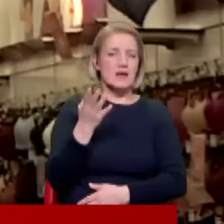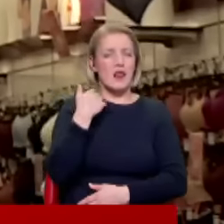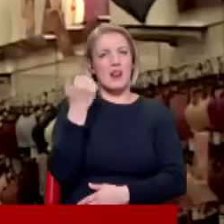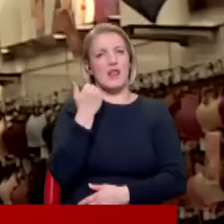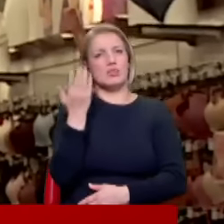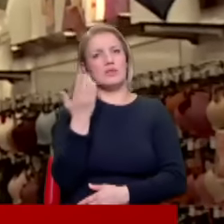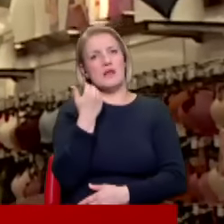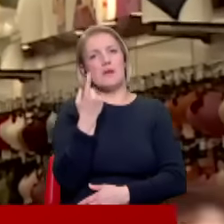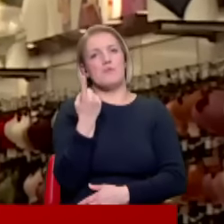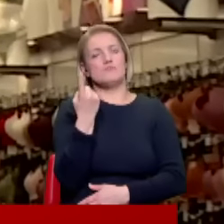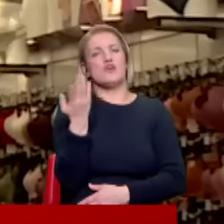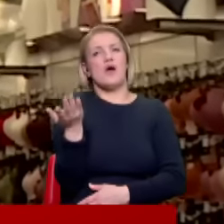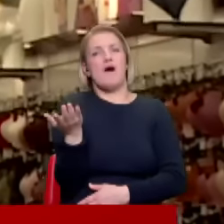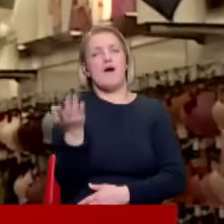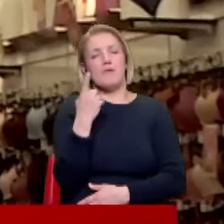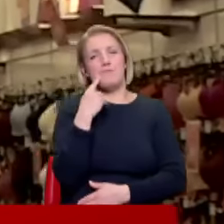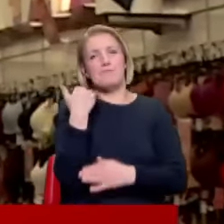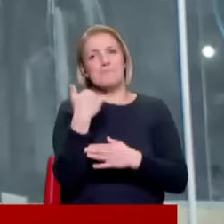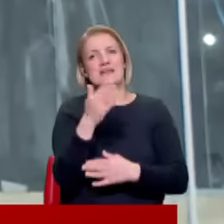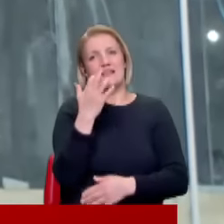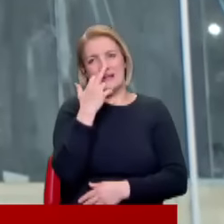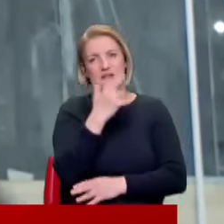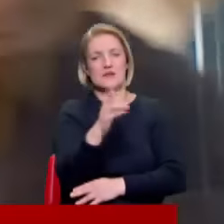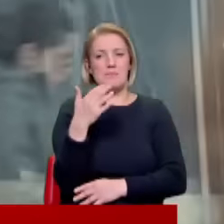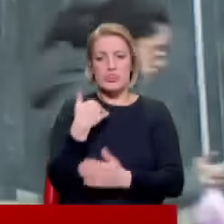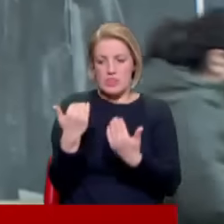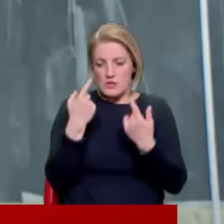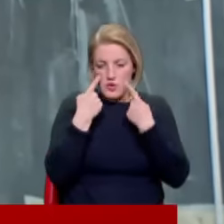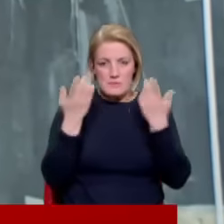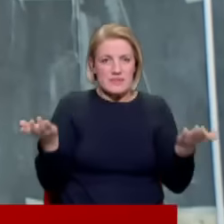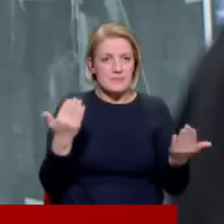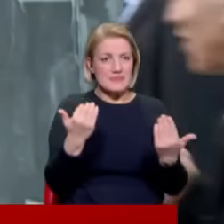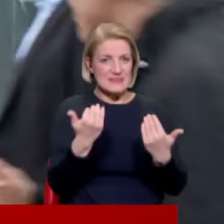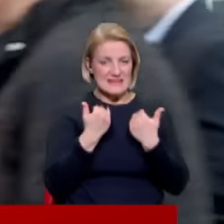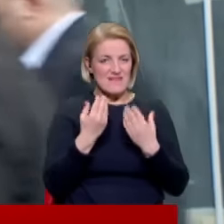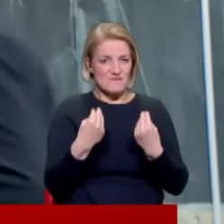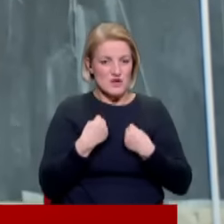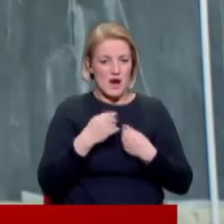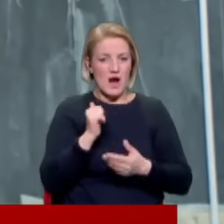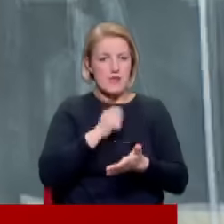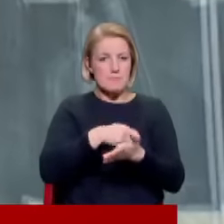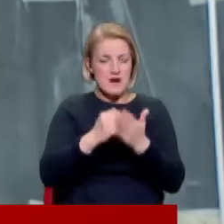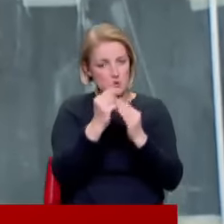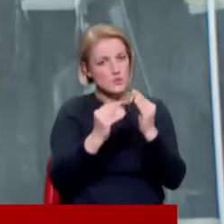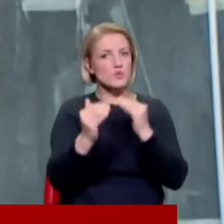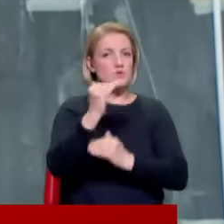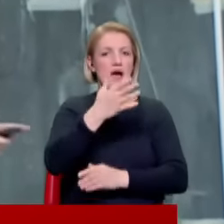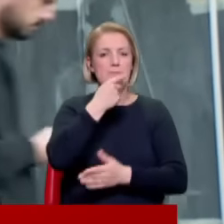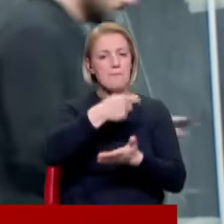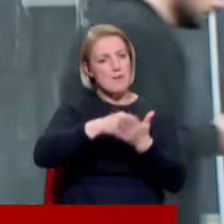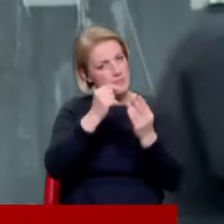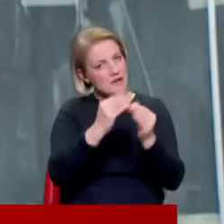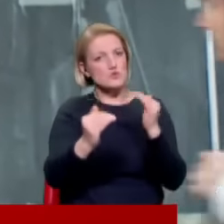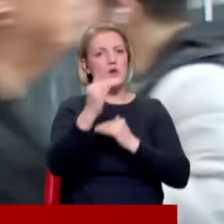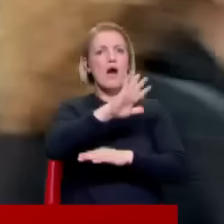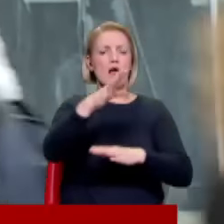Yalan. Böyle bir şey yok ya. Milleti avutmadı. Ben destek görmedim. Destek vereceğine asgari ücreti yükseltsin, emekli maaşlarını